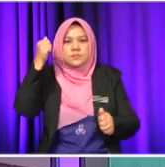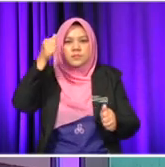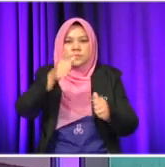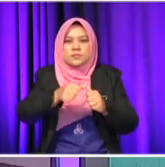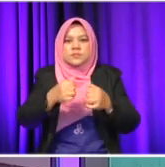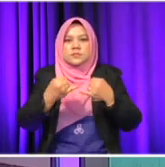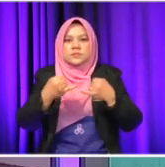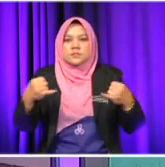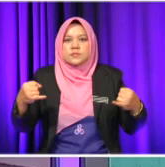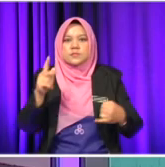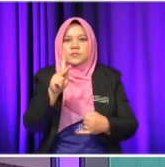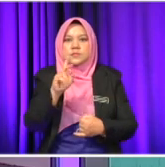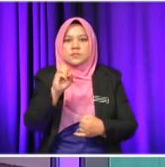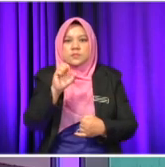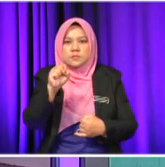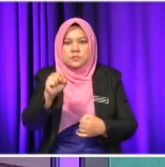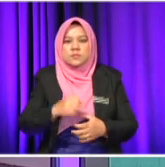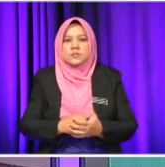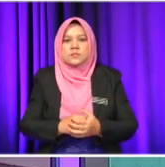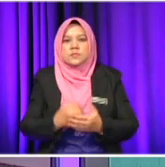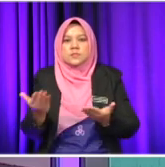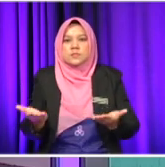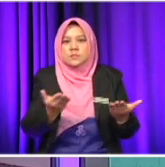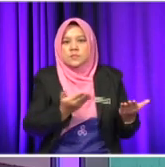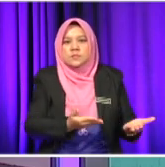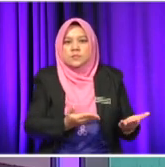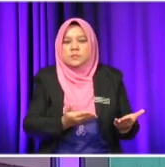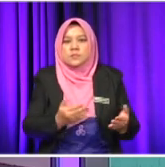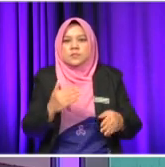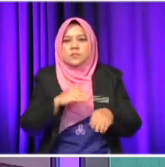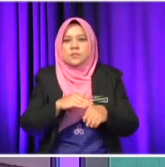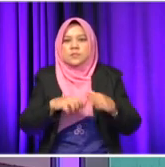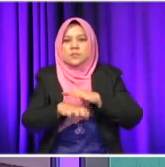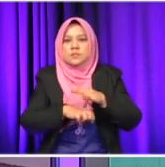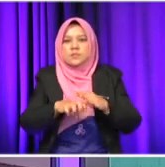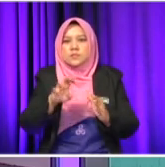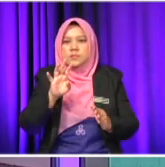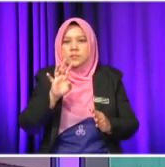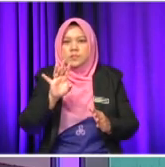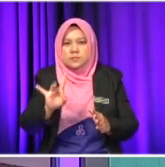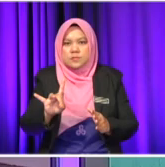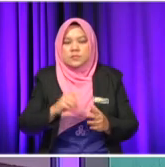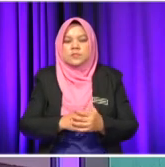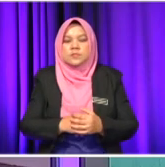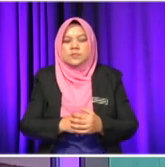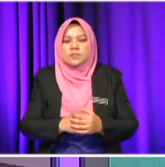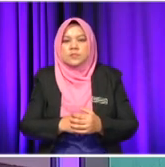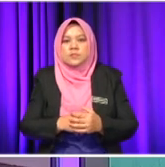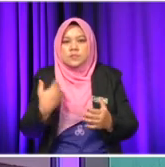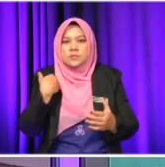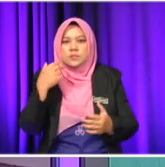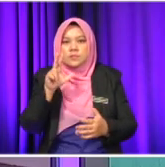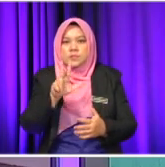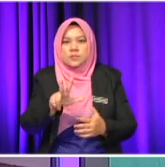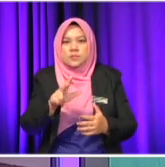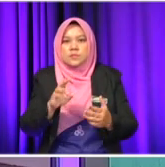jenis cost ini penting jenis kos ini akan kita bawa juga pada E5 yang ke-8 yaitu Elemen Ke usahawanan jenis kos kita ada tiga